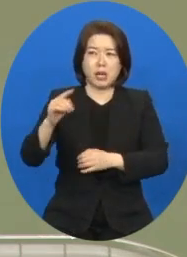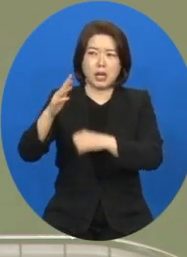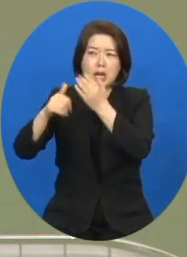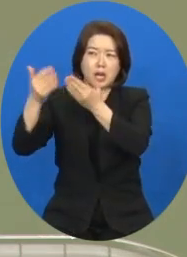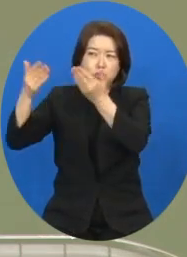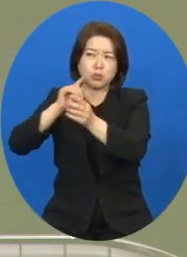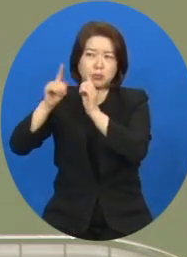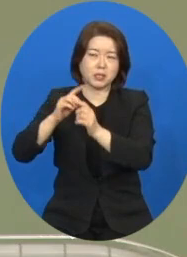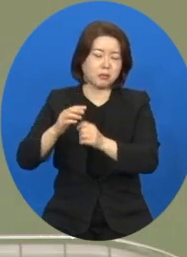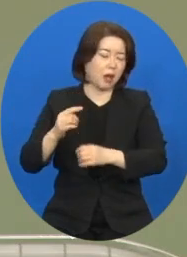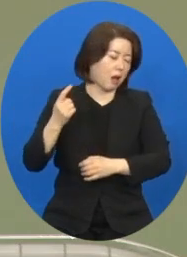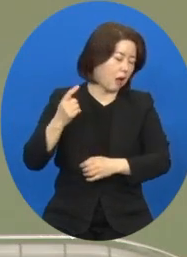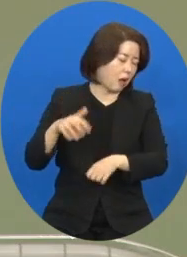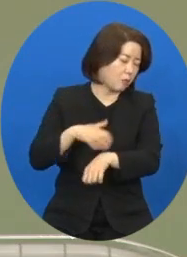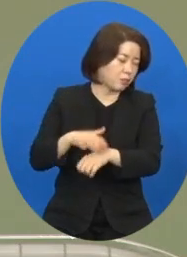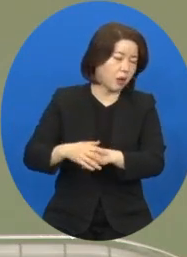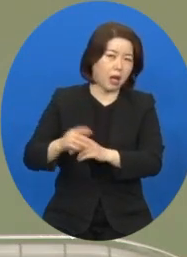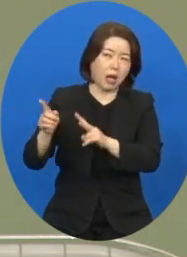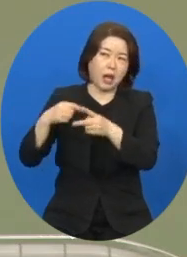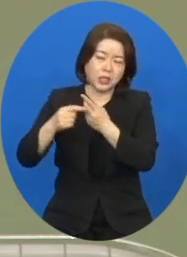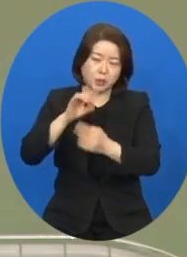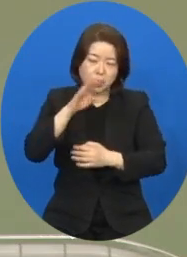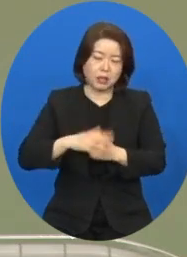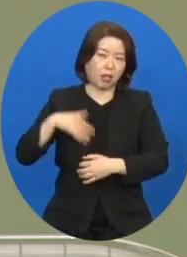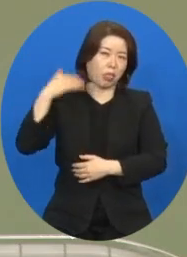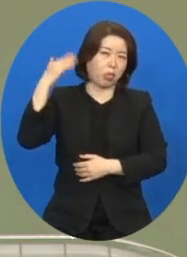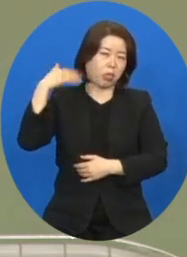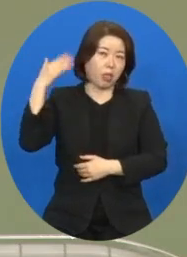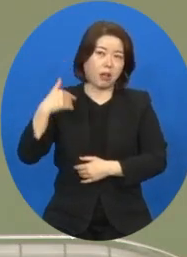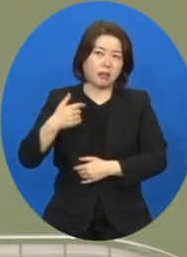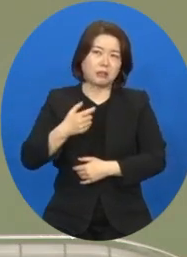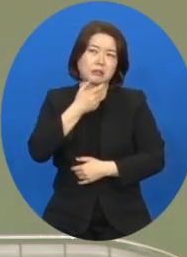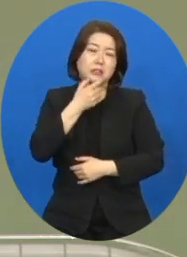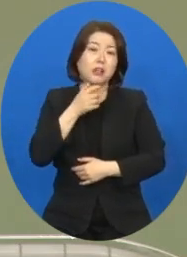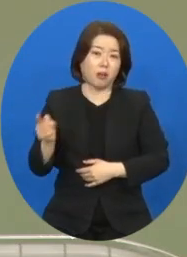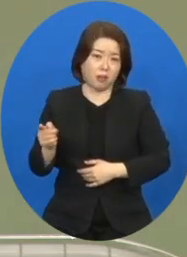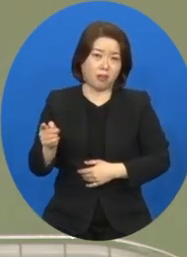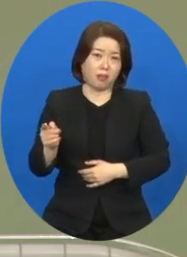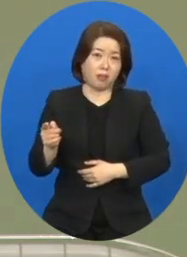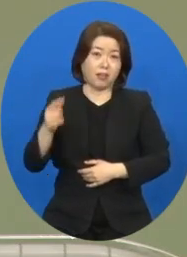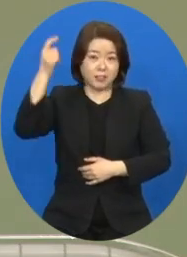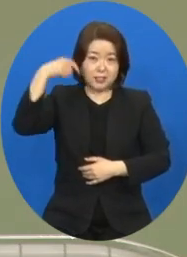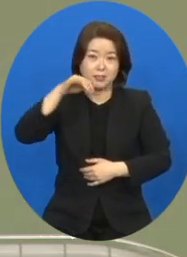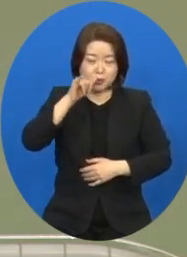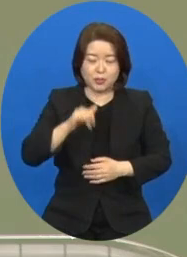거슬립니다. 이해도 안 되고 믿어지지도 않고 그렇게 하고 싶지도 않아요.